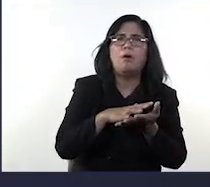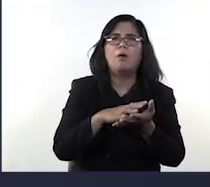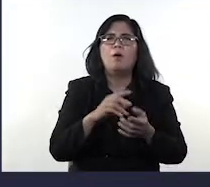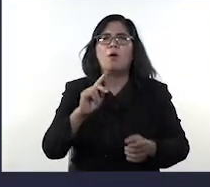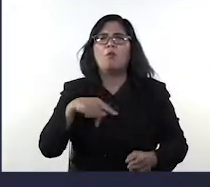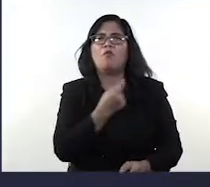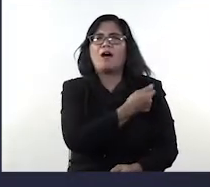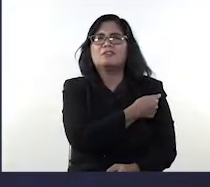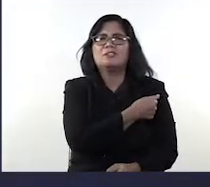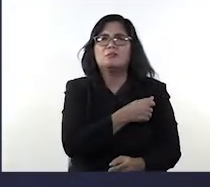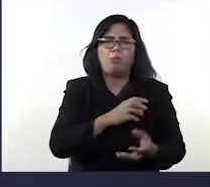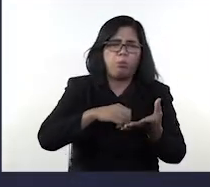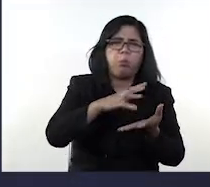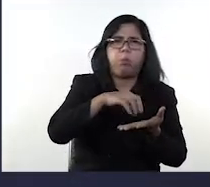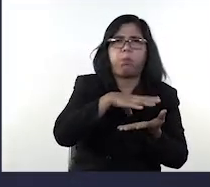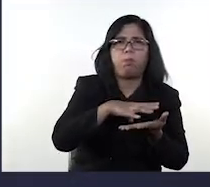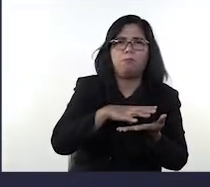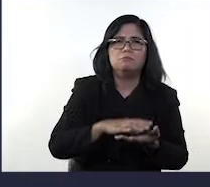Hai vaksin gaduh